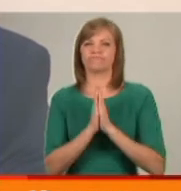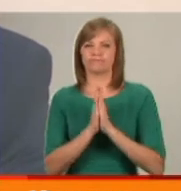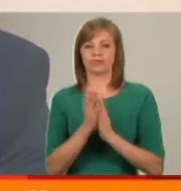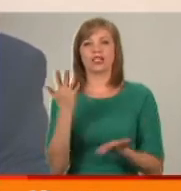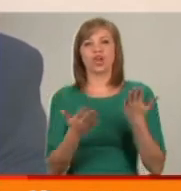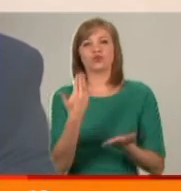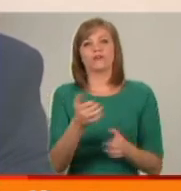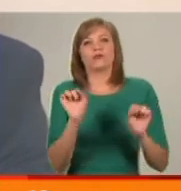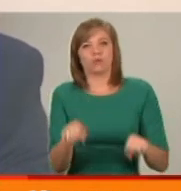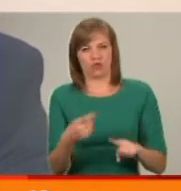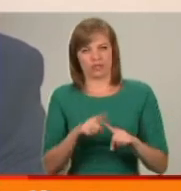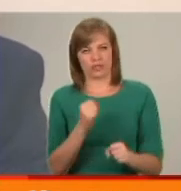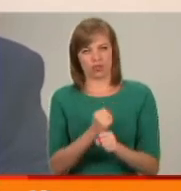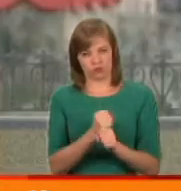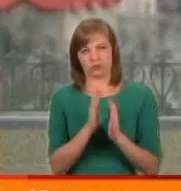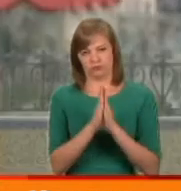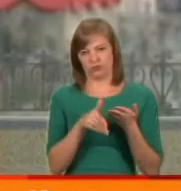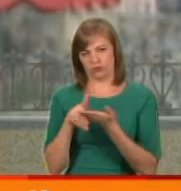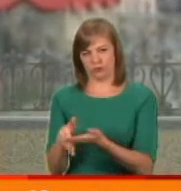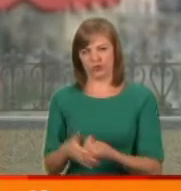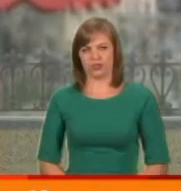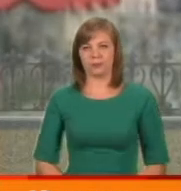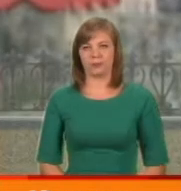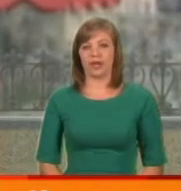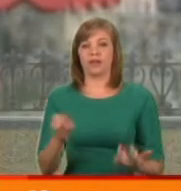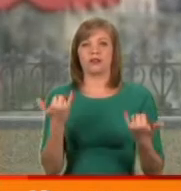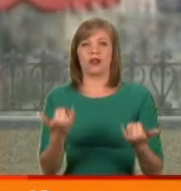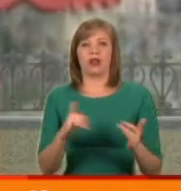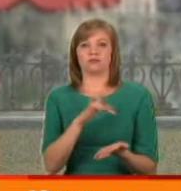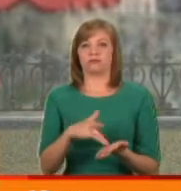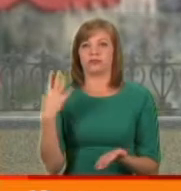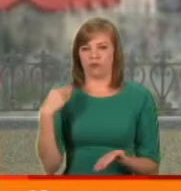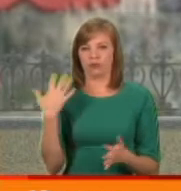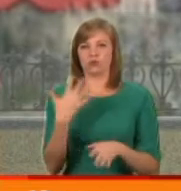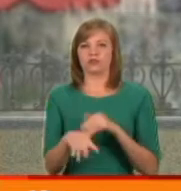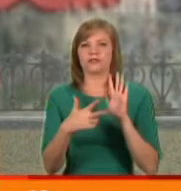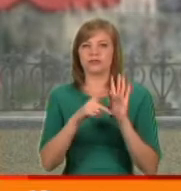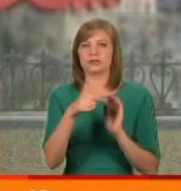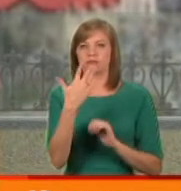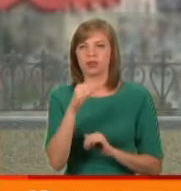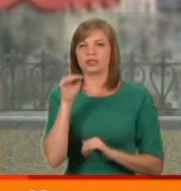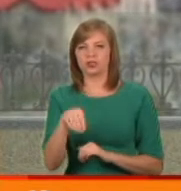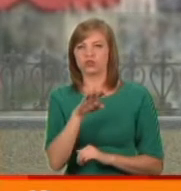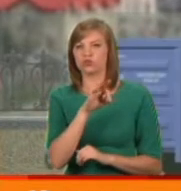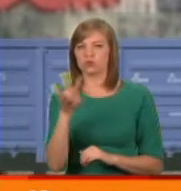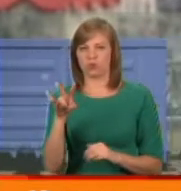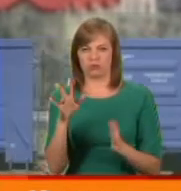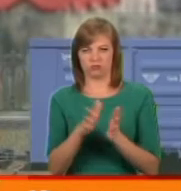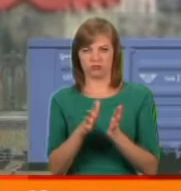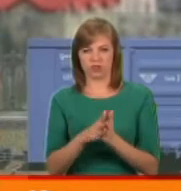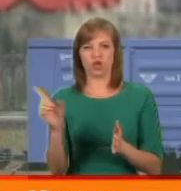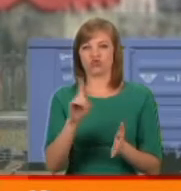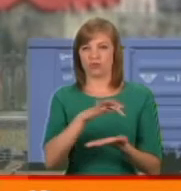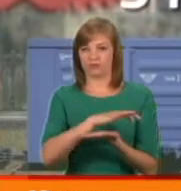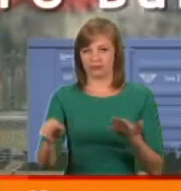якщо це ви можете зробити, допоможіть. Наразі у Львові накопичилось 8,5 тисяч тонн твердих відходів.